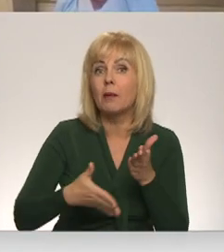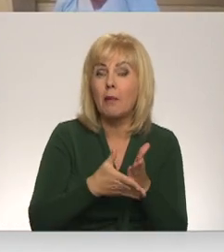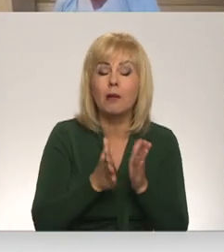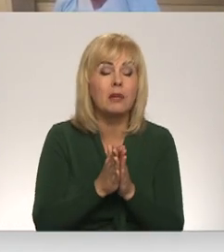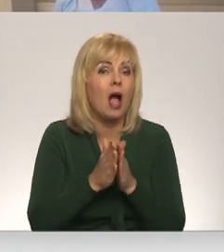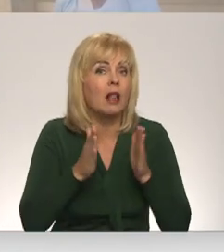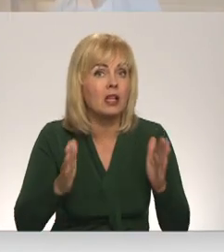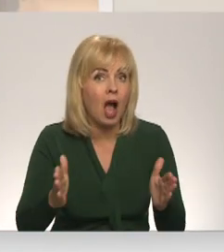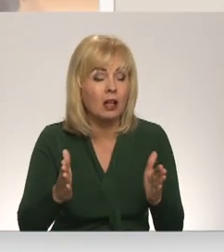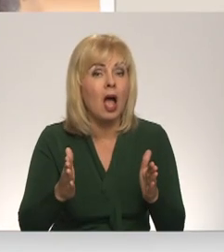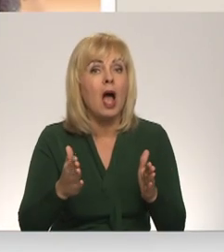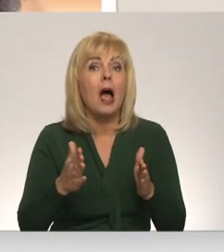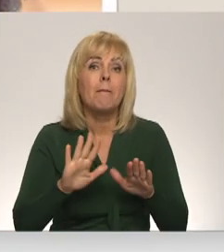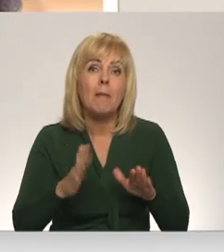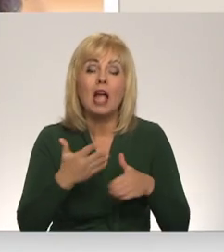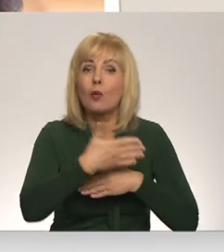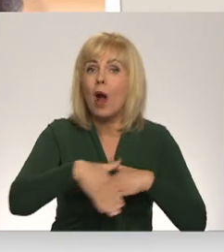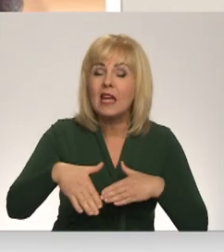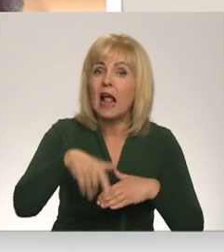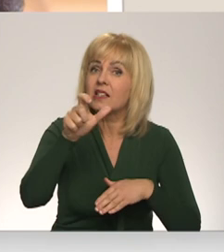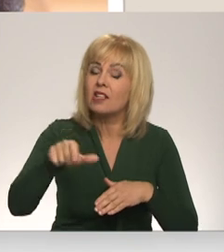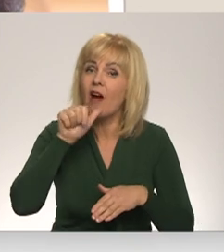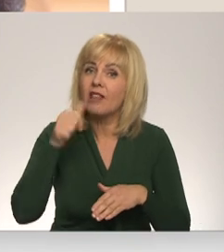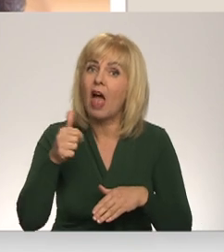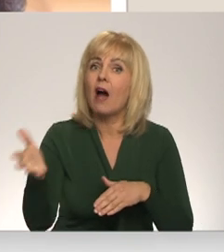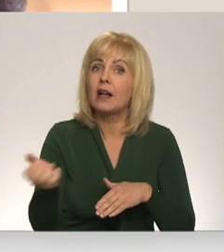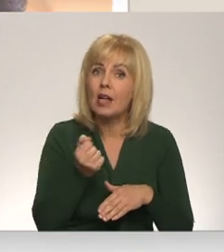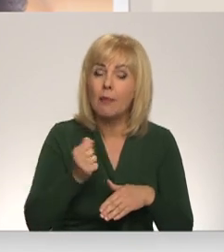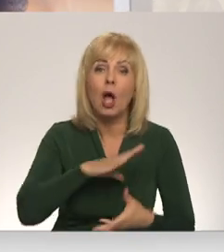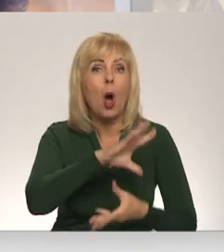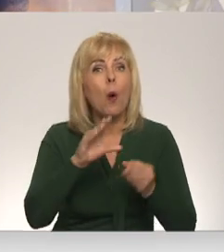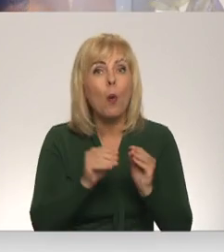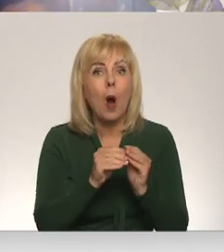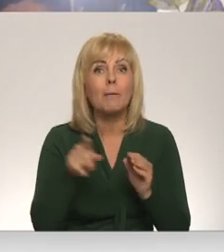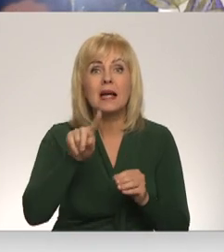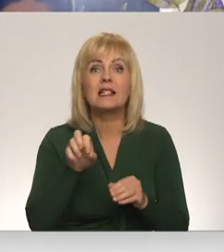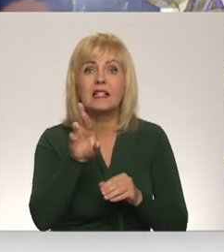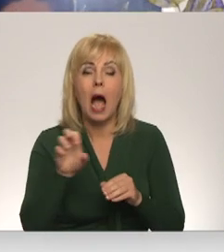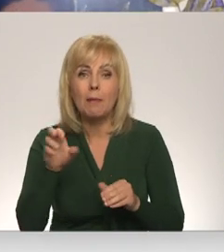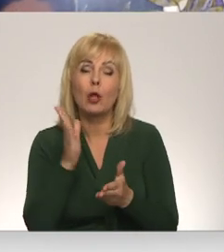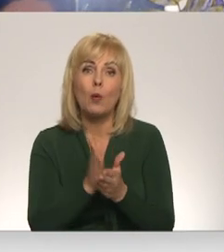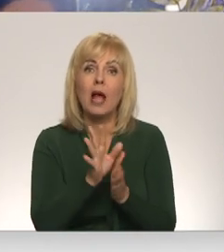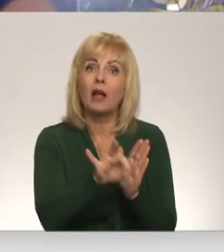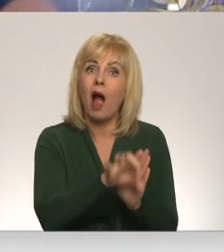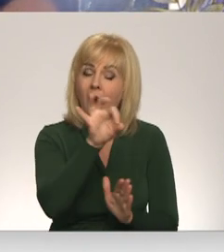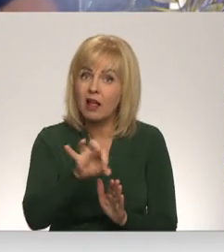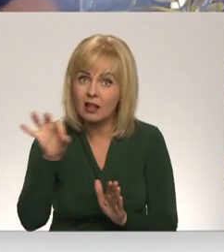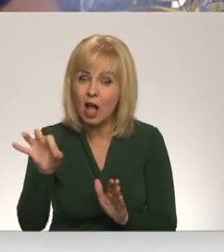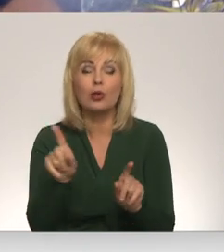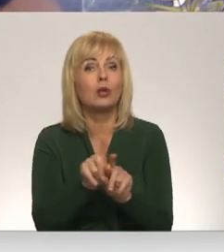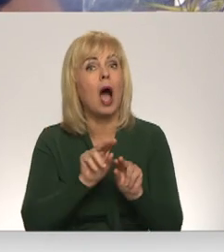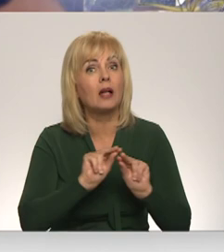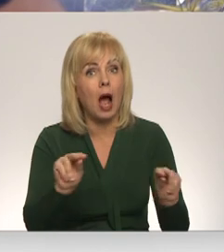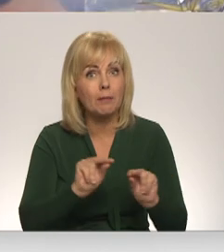liela, taču gluži no ielas cilvēkus nevar ņemt. Tāpēc kopā ar samariešu apvienību notika atlase un apmācības.